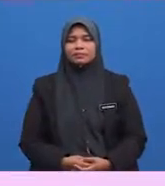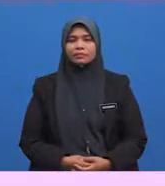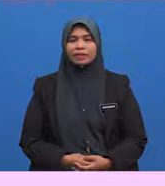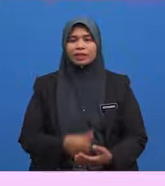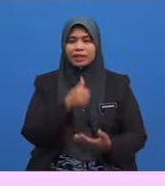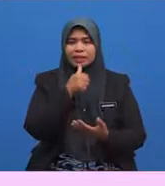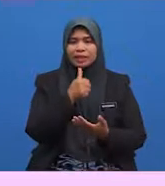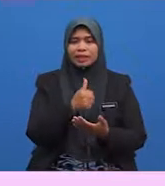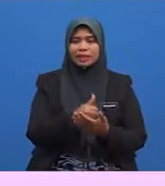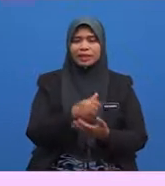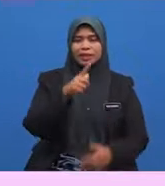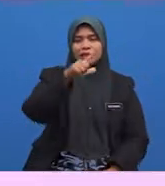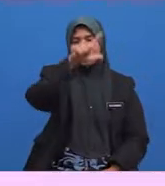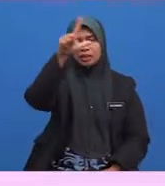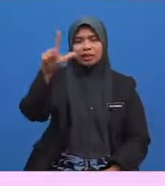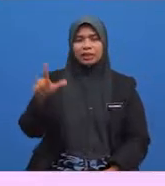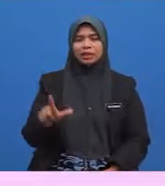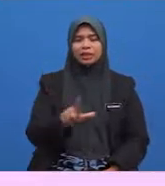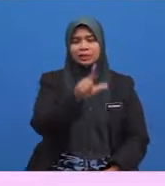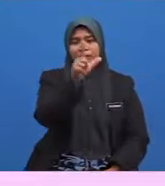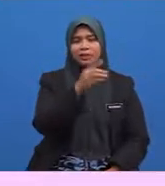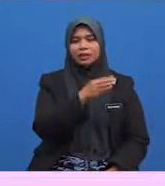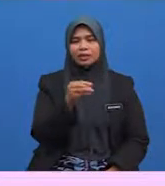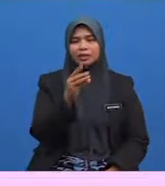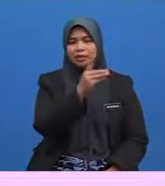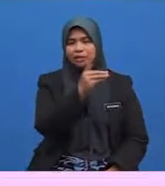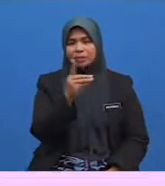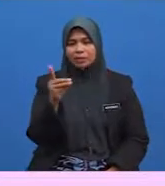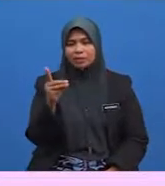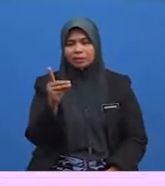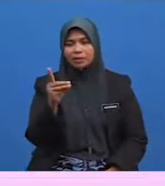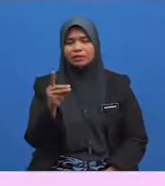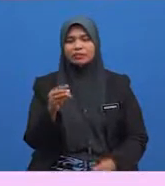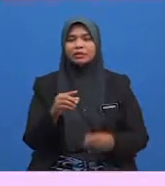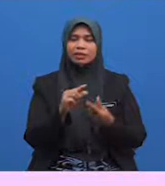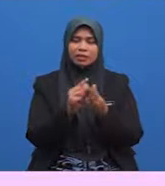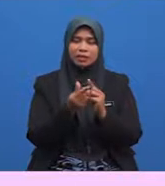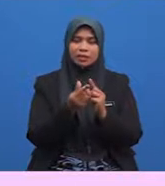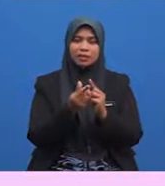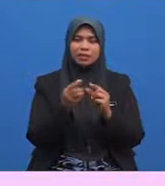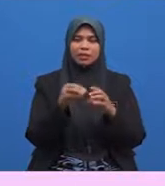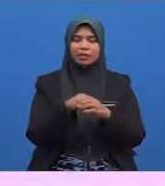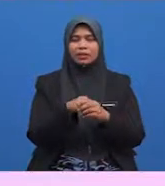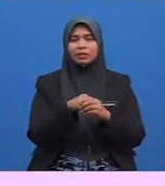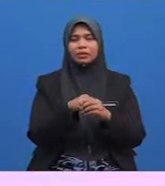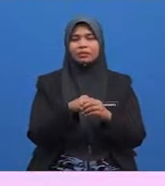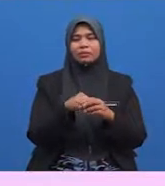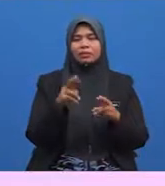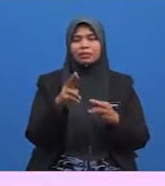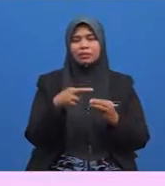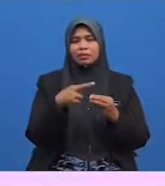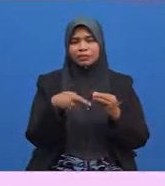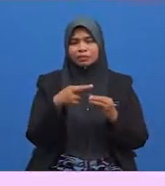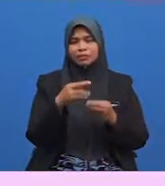Nilai lilitan dan diameter apabila digantikan dalam rumus lilitan bahagi